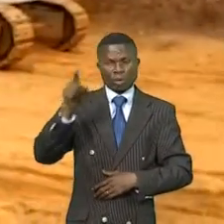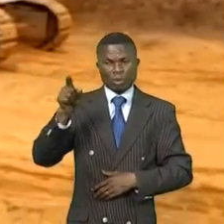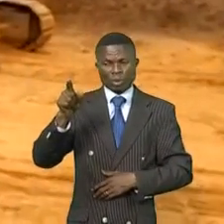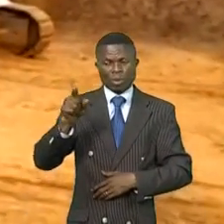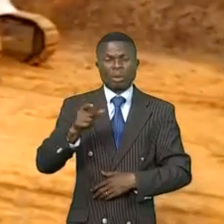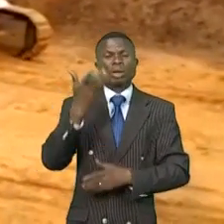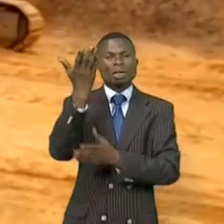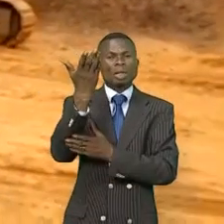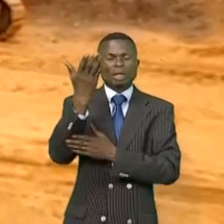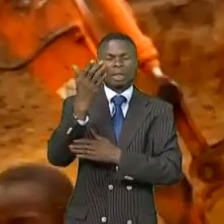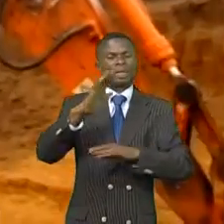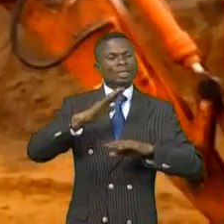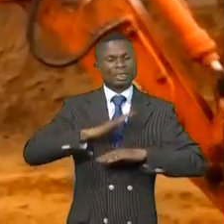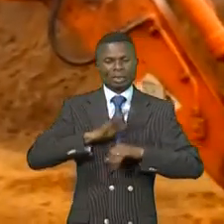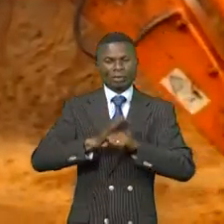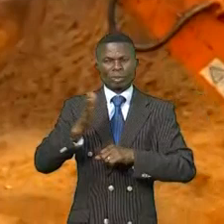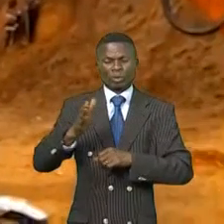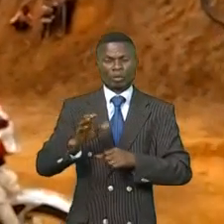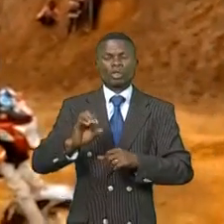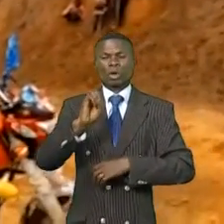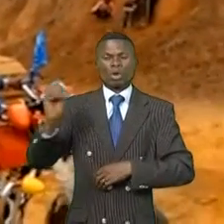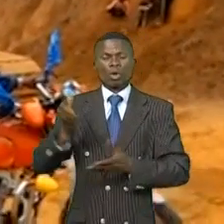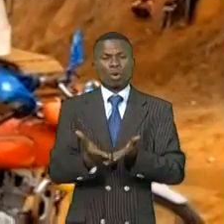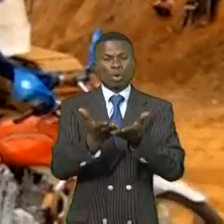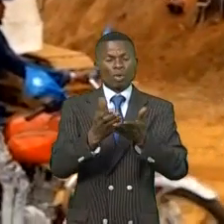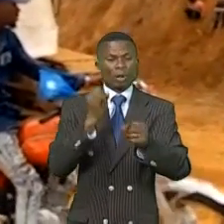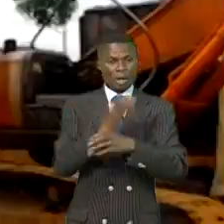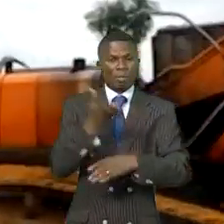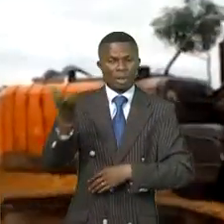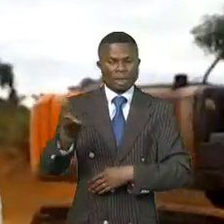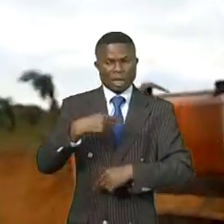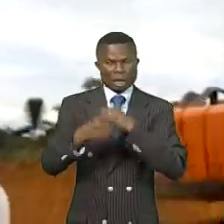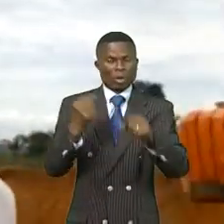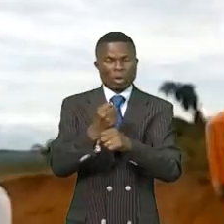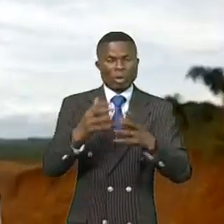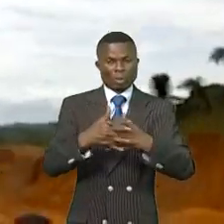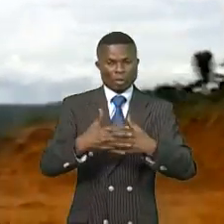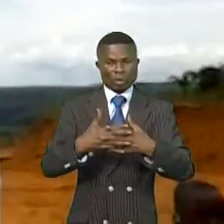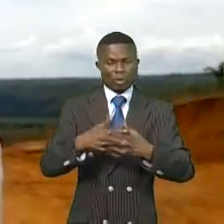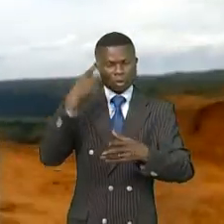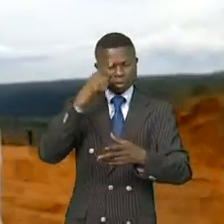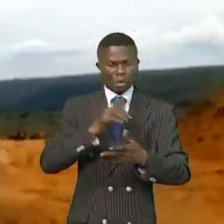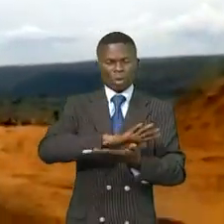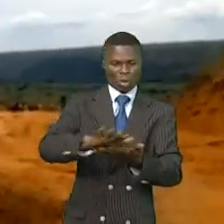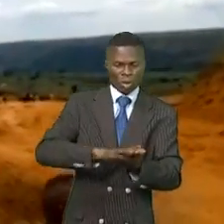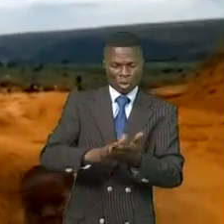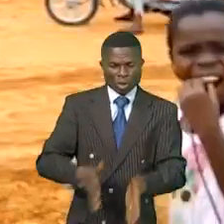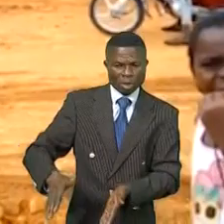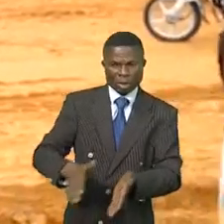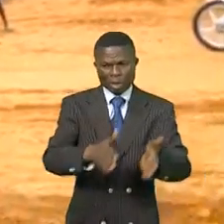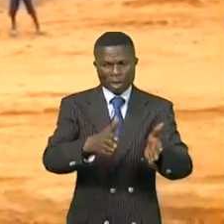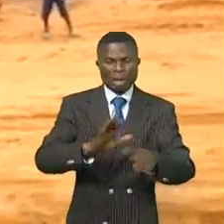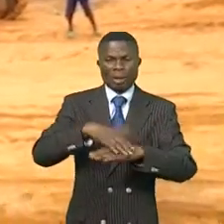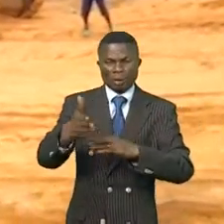pousser un ouf de soulagement. L'office de route est déjà à pied d'œuvre avec ses engins pour remblayer les terrains et